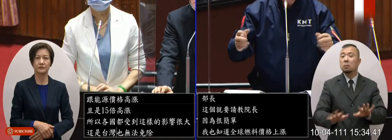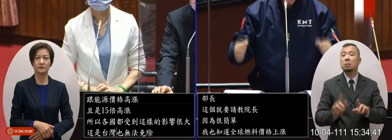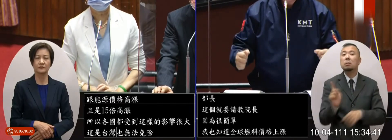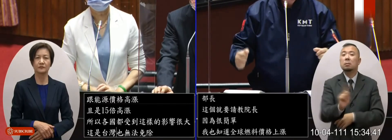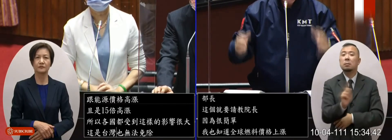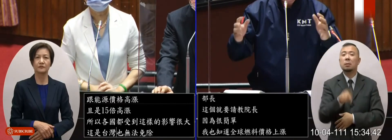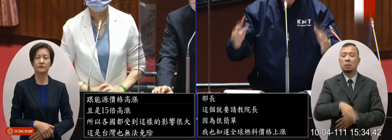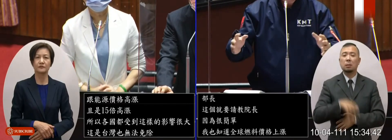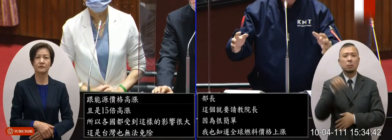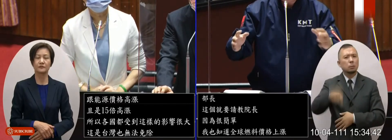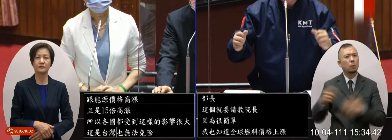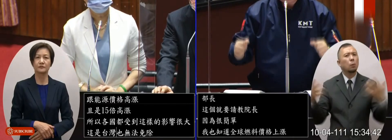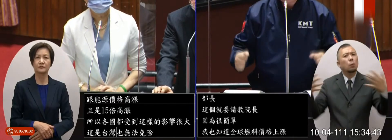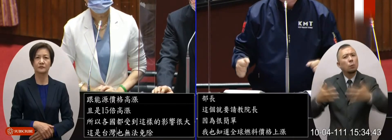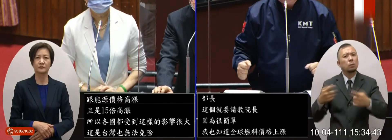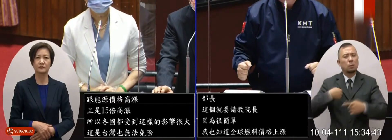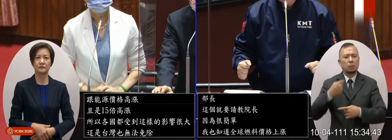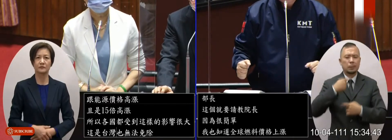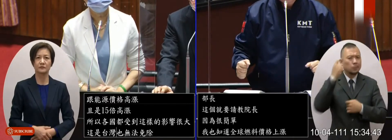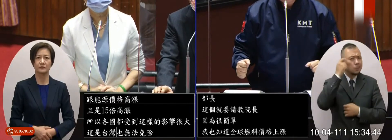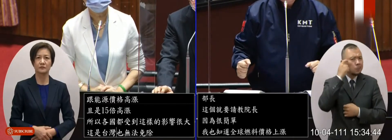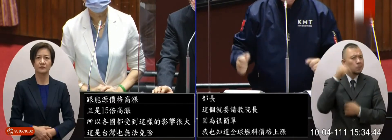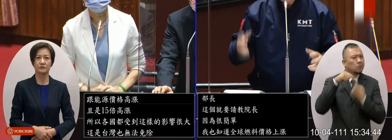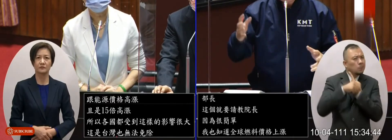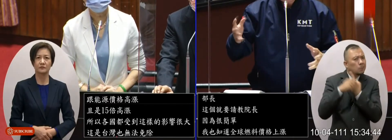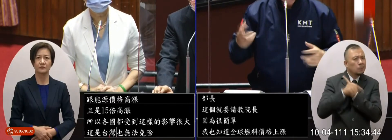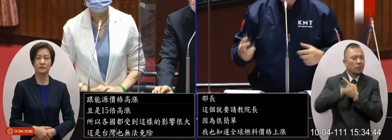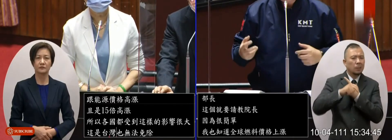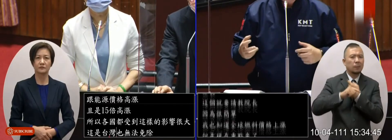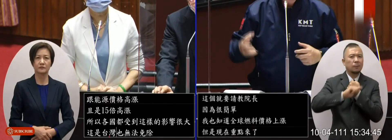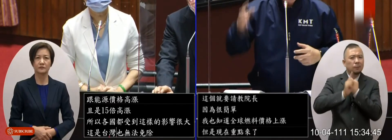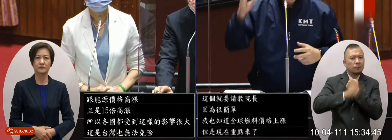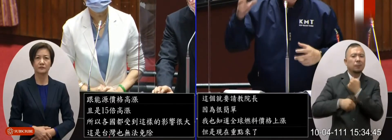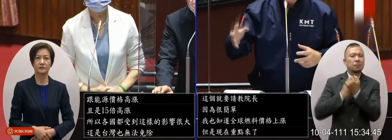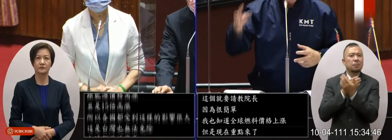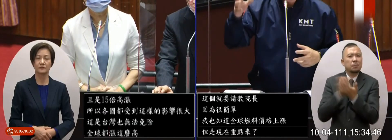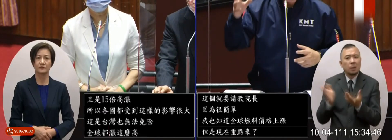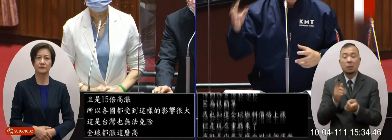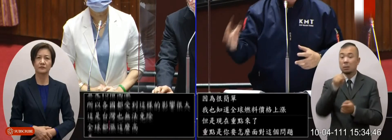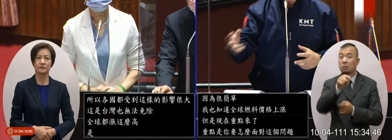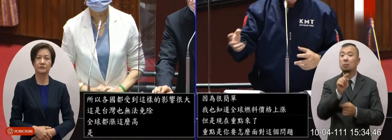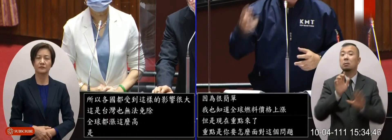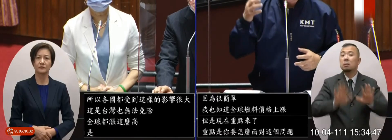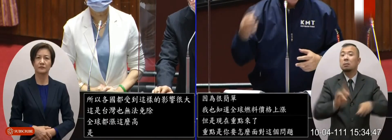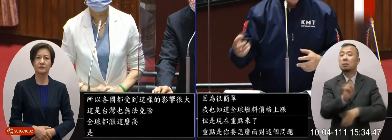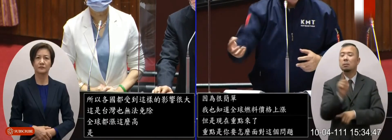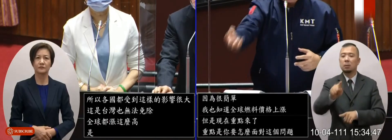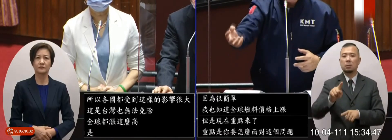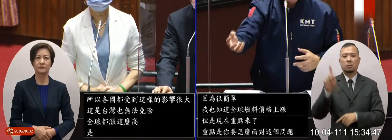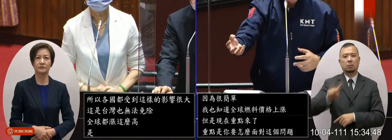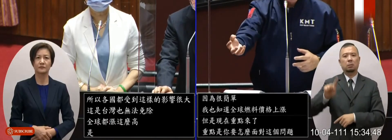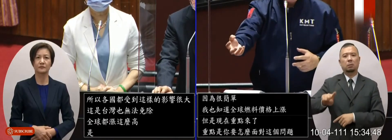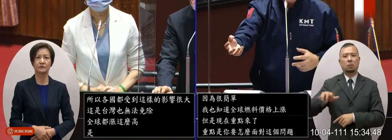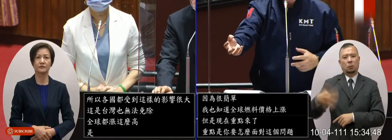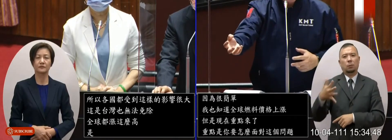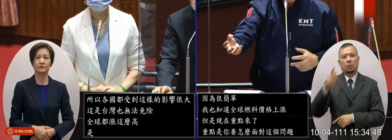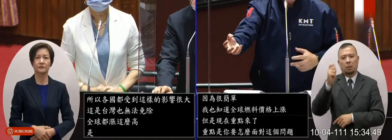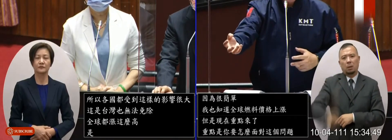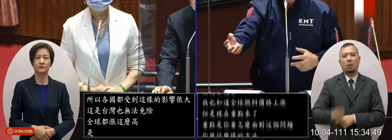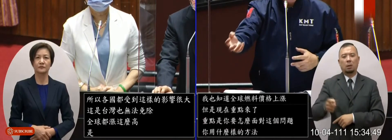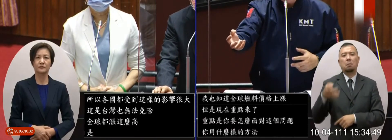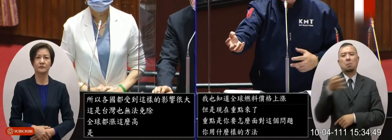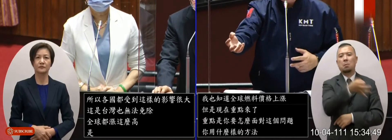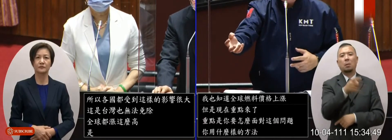面对这个问题，你用什么样的方法。你现在的做法是你编了1500亿 去给台电